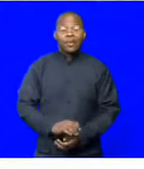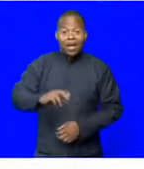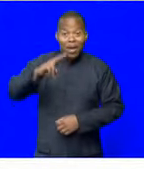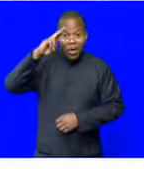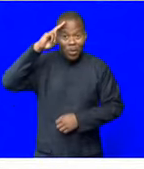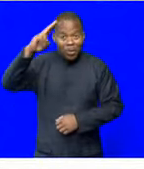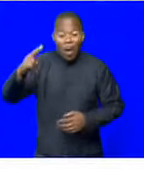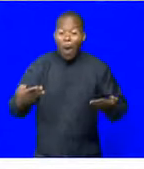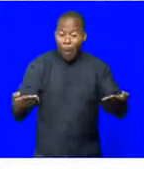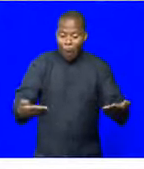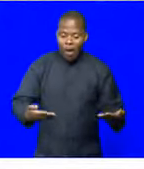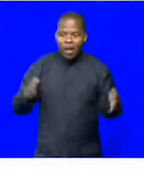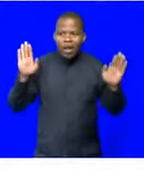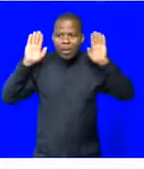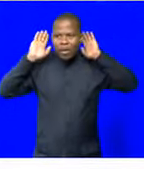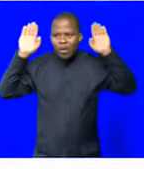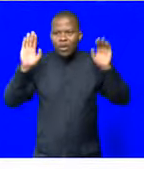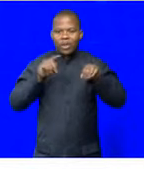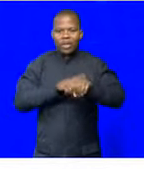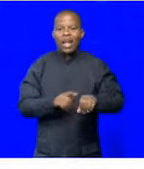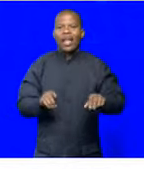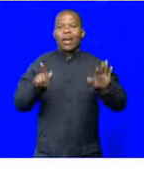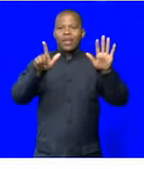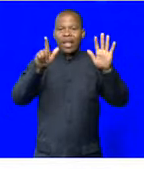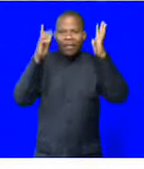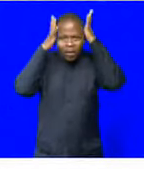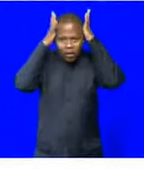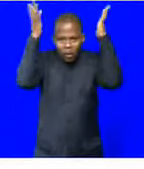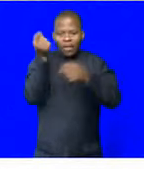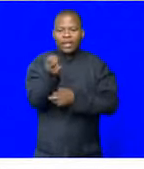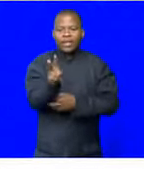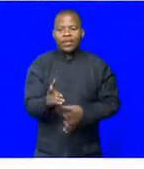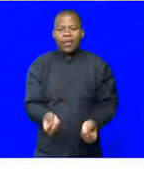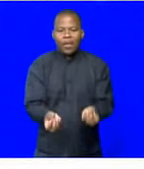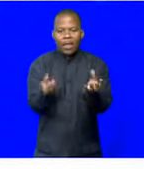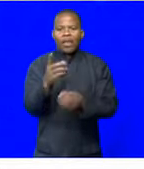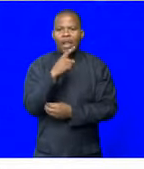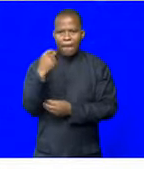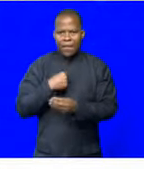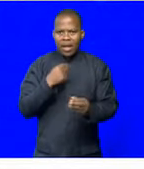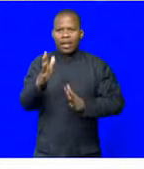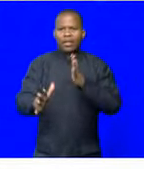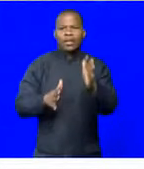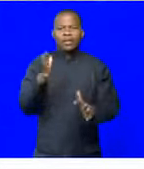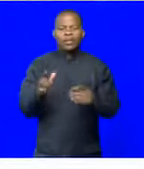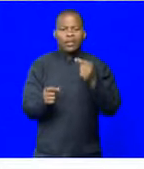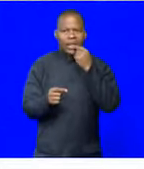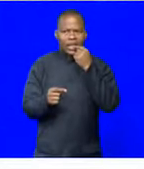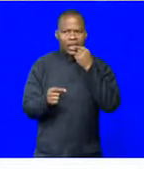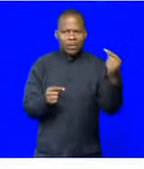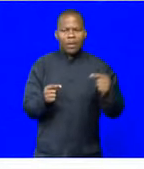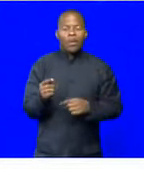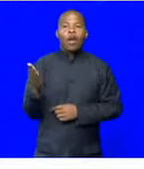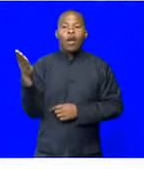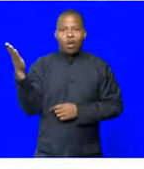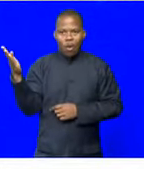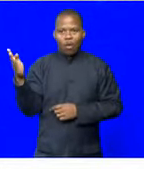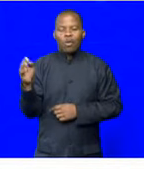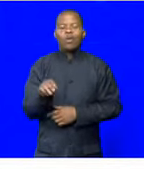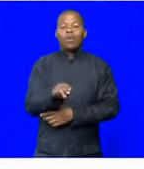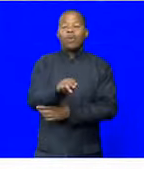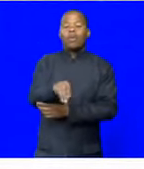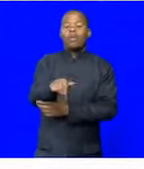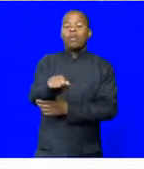Kuhle masotha mahle ngelisondo kwaba kuhle ke kuhlanganiswa Tindzaba lapha ke Eswatini ne TV lendatet flagging lido kuhle kwamasuku anaye